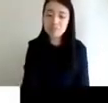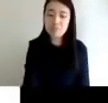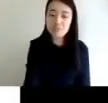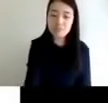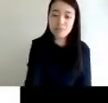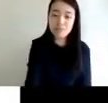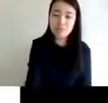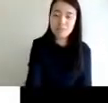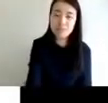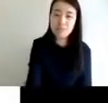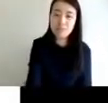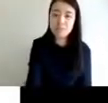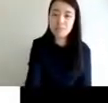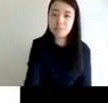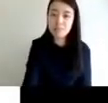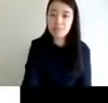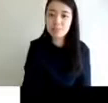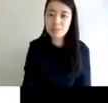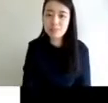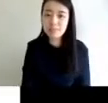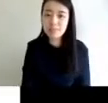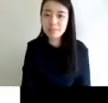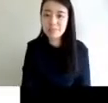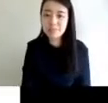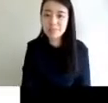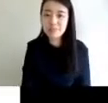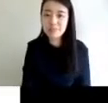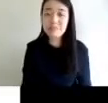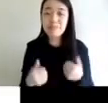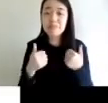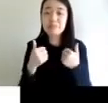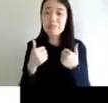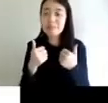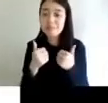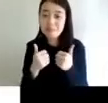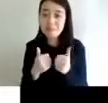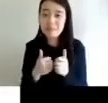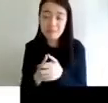下啊！我見到啊，哇！